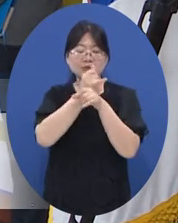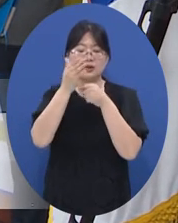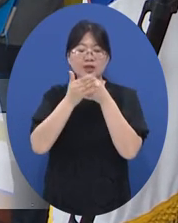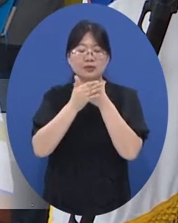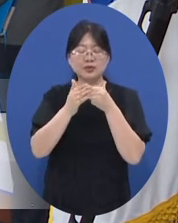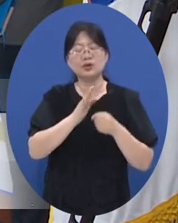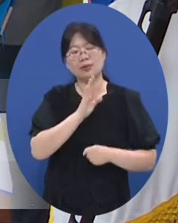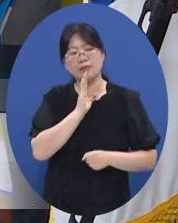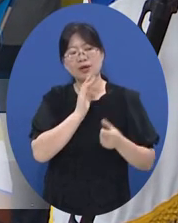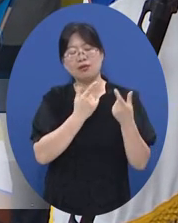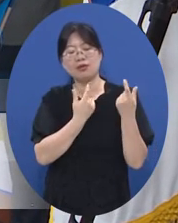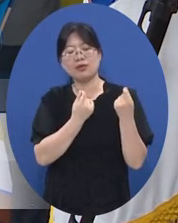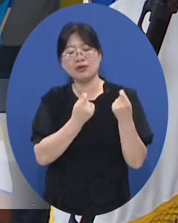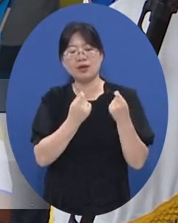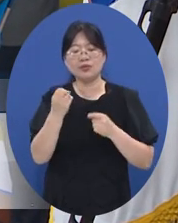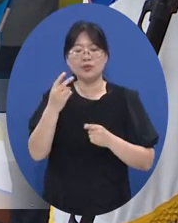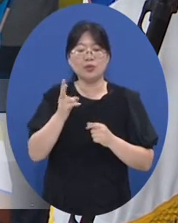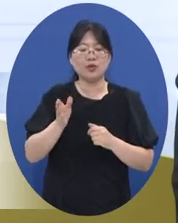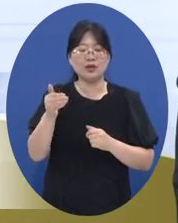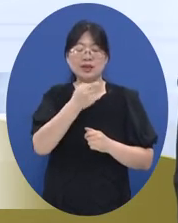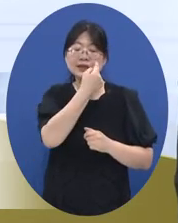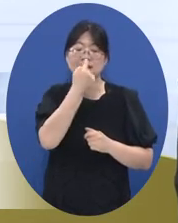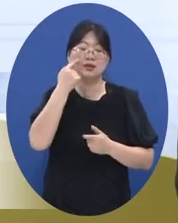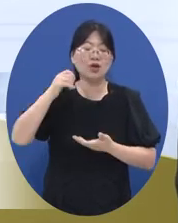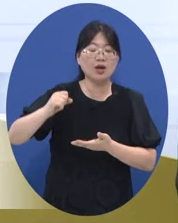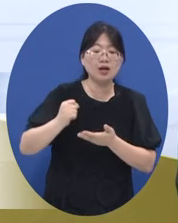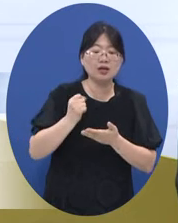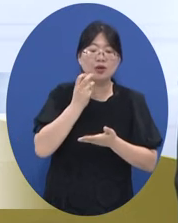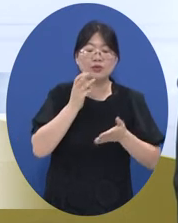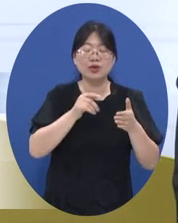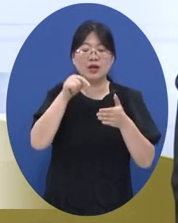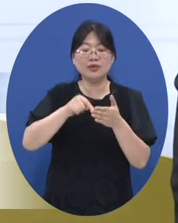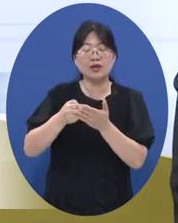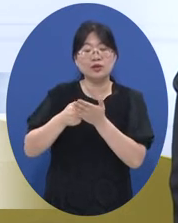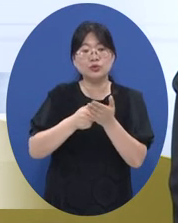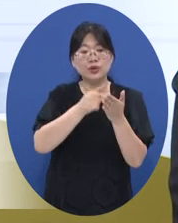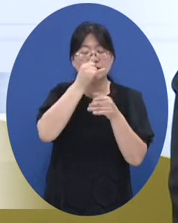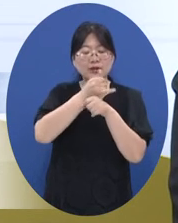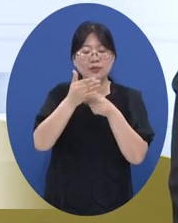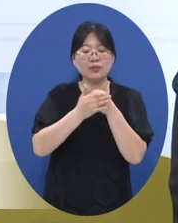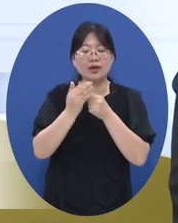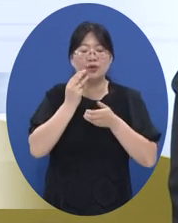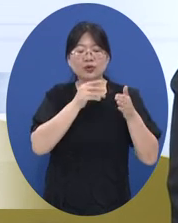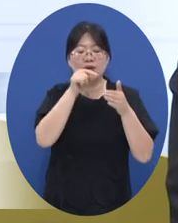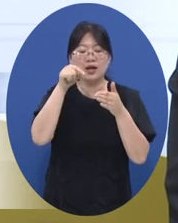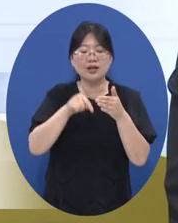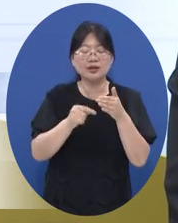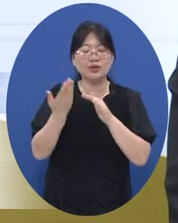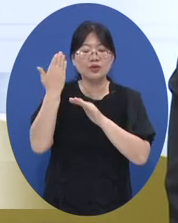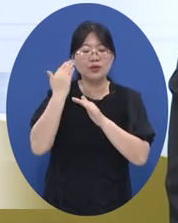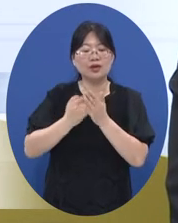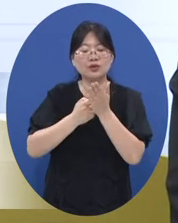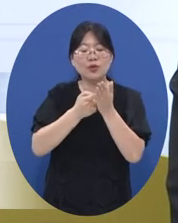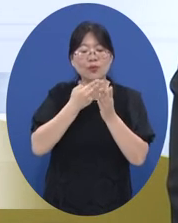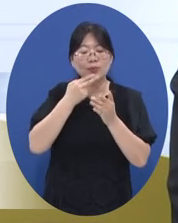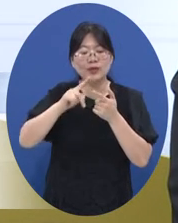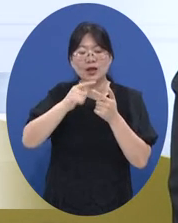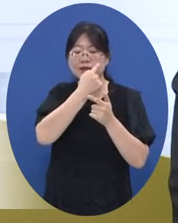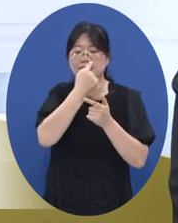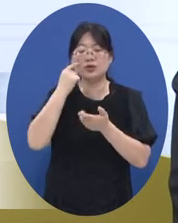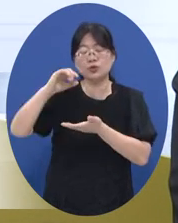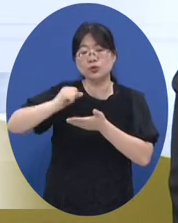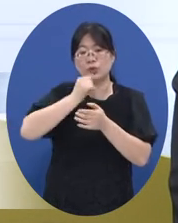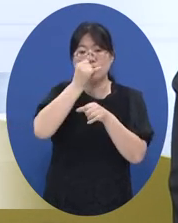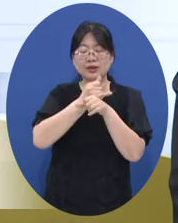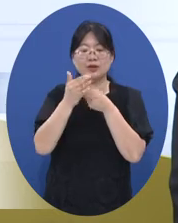하셨기 때문에 신빙성이 있다고 판단했고요. 그리고 객관적인 증거도 가지고 저희 경기도에 뭐 이전에 제출하지 않았던